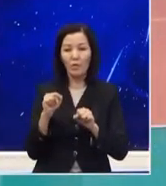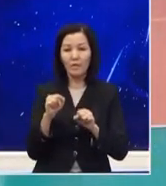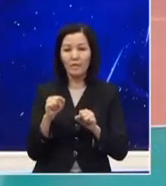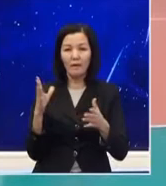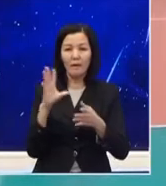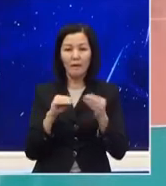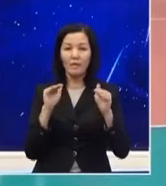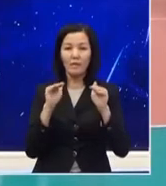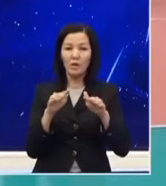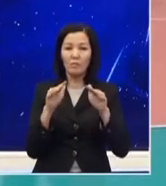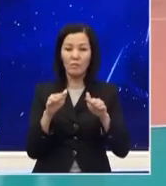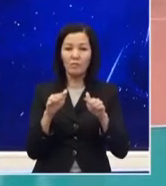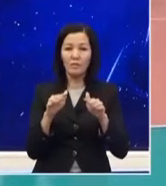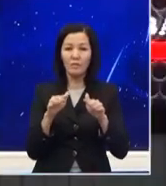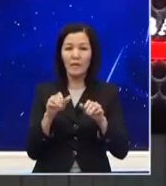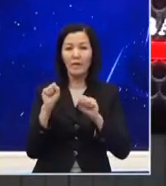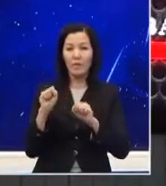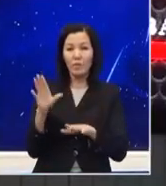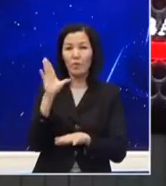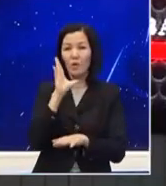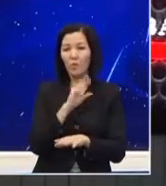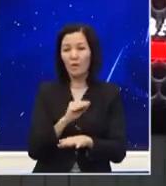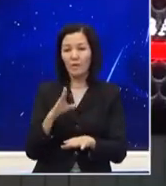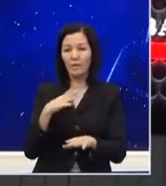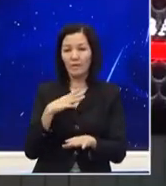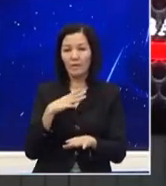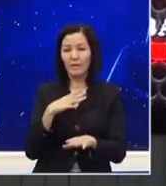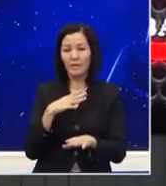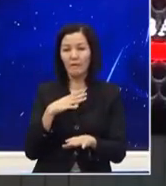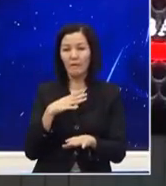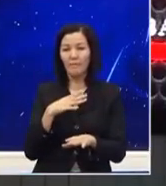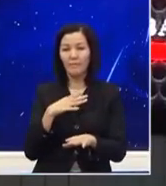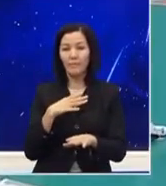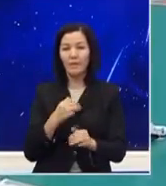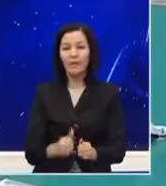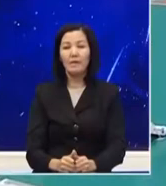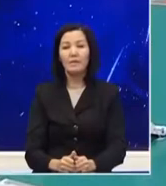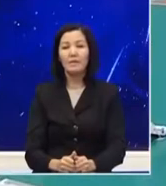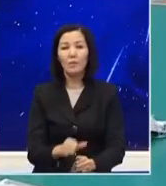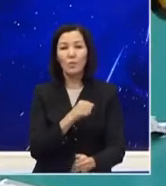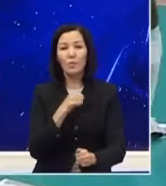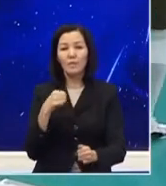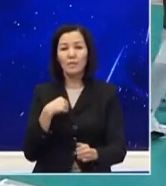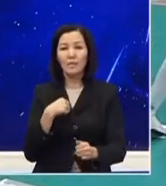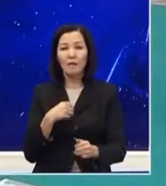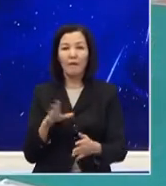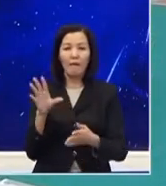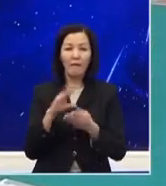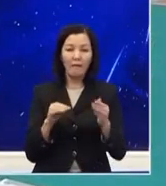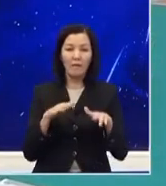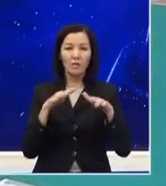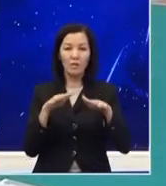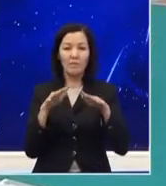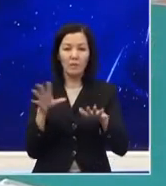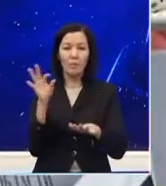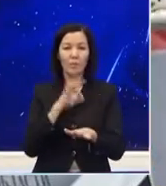көрсетті. Қарсыластарының әр шабуылына тегеурінді тосқауыл қойып, алаңына доп жібермеді. Өздері өткір шабуылдар ұйымдастырып, ұпай